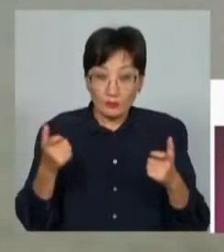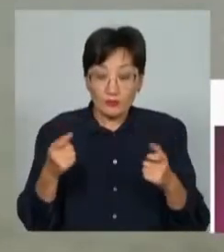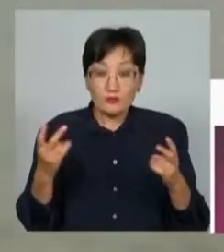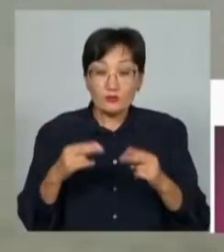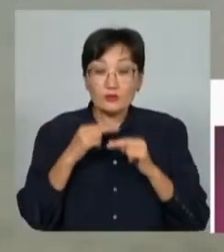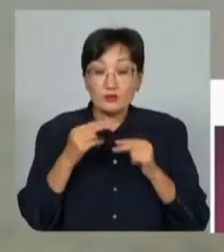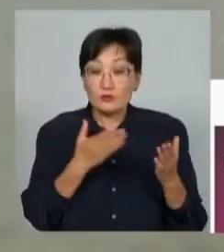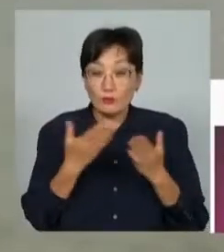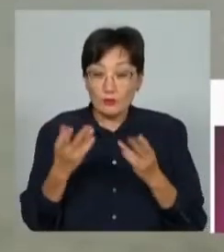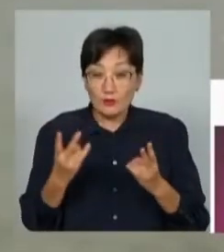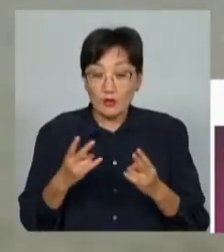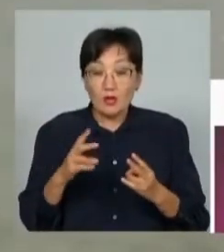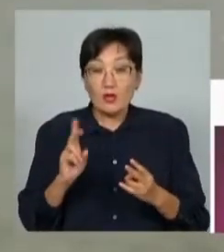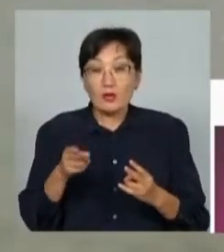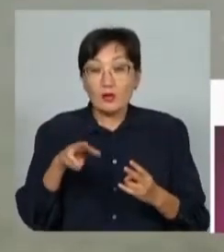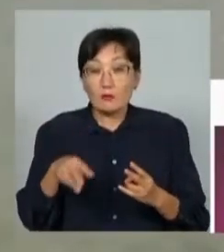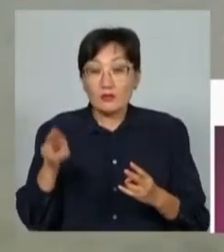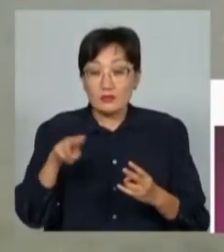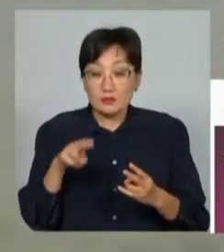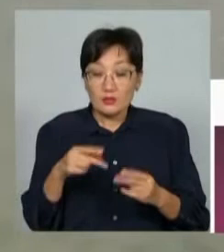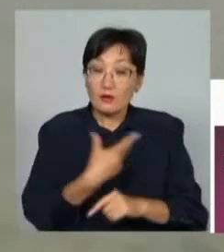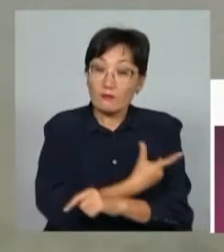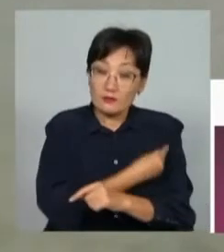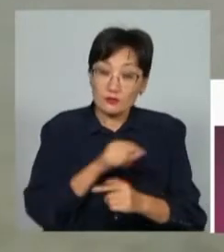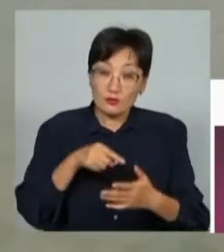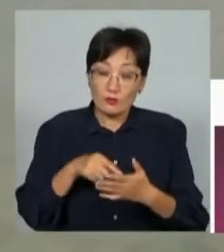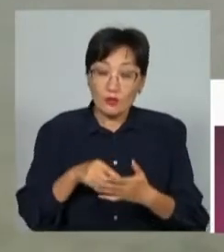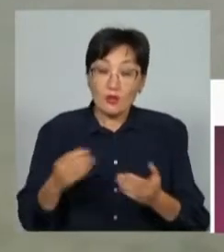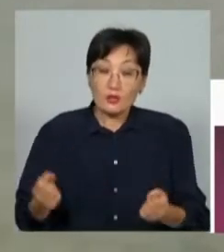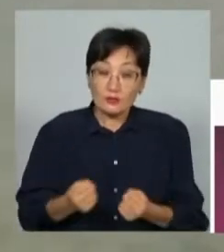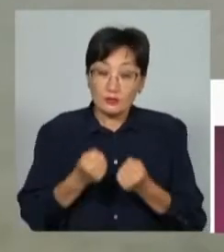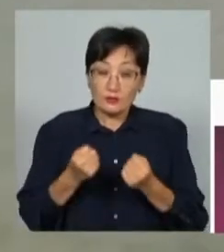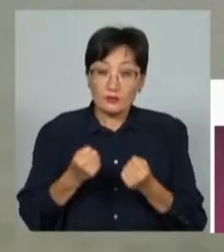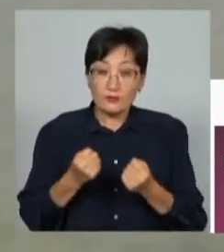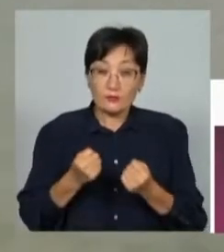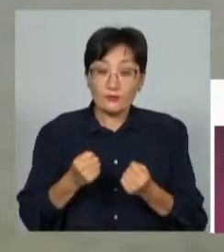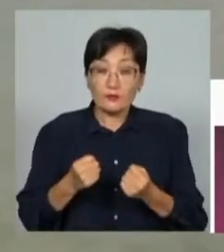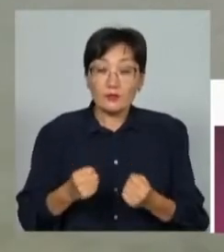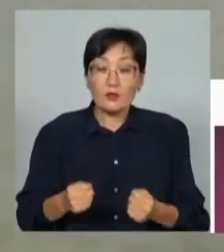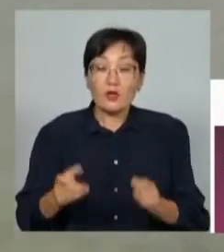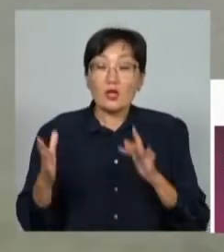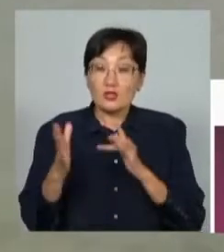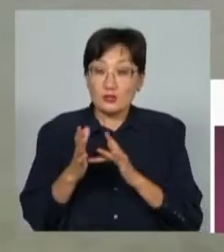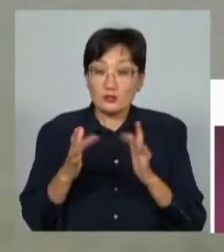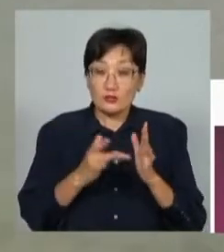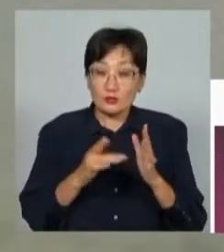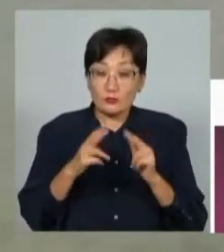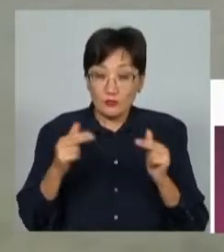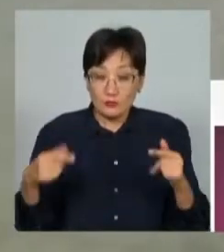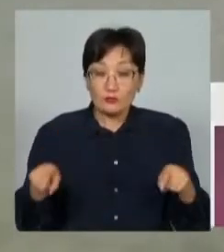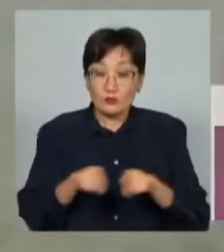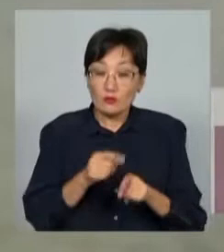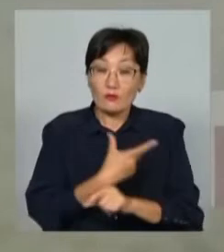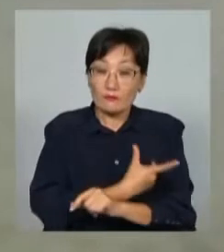себебі біз білеміз, қымадығы да вакцинация мәселесін қолдайды, православтық шіркеуде вакцинация